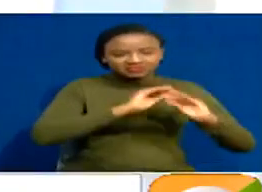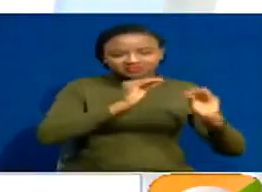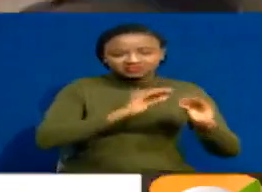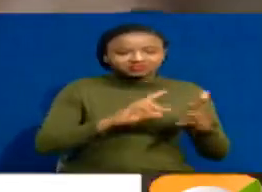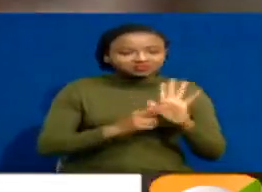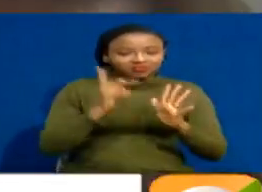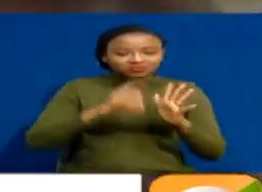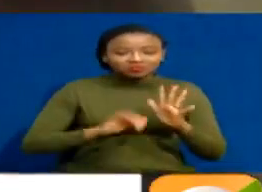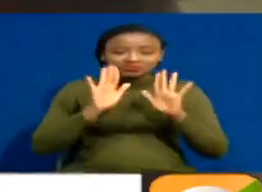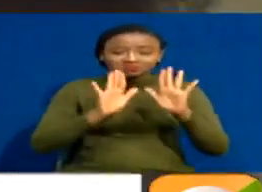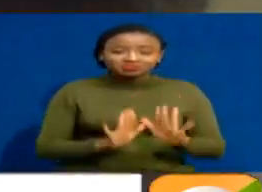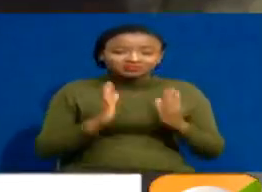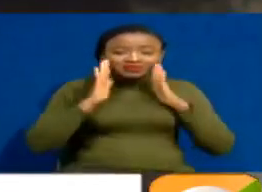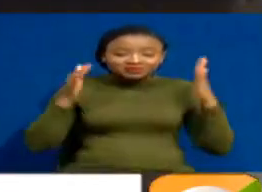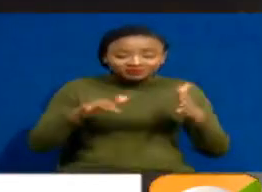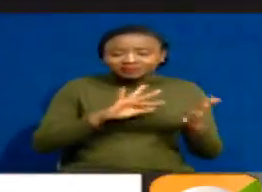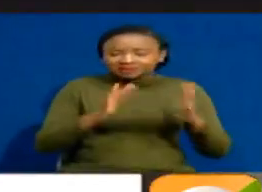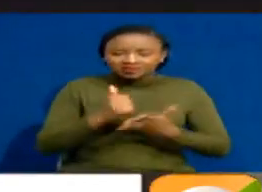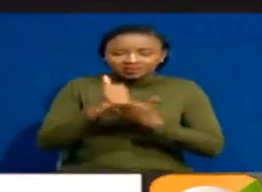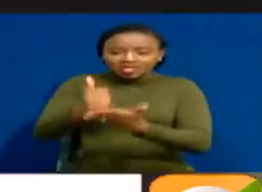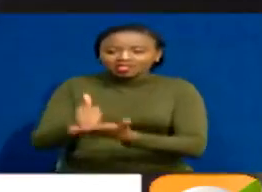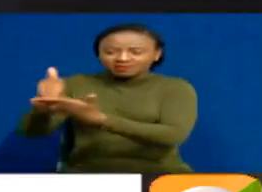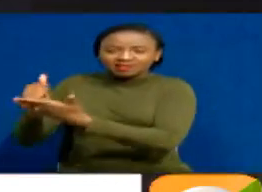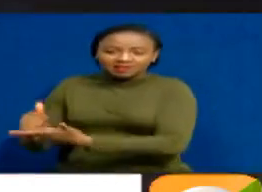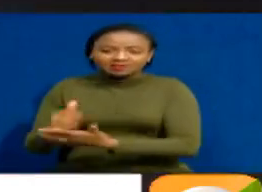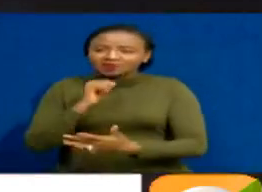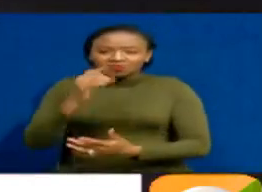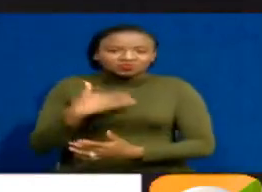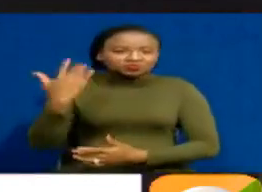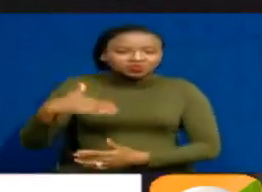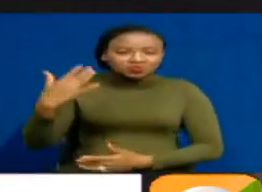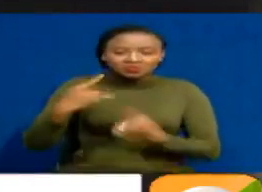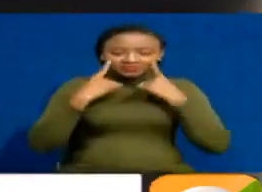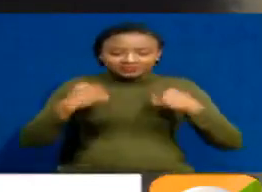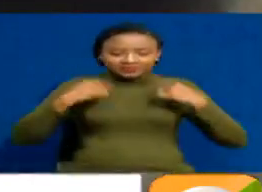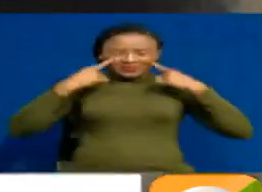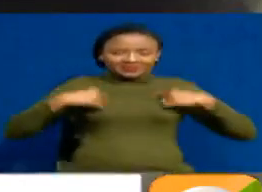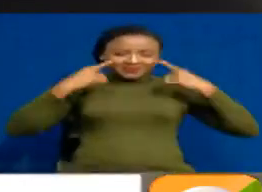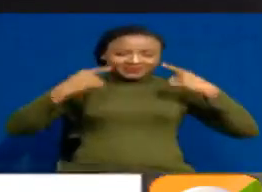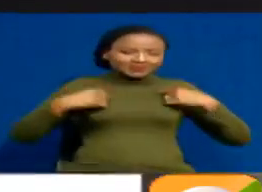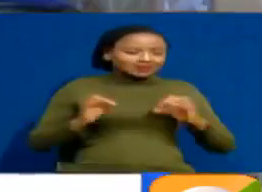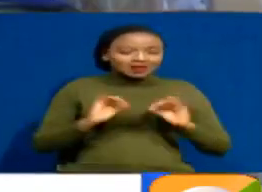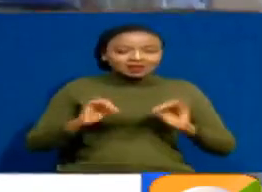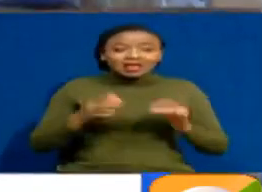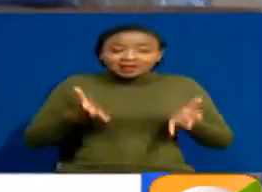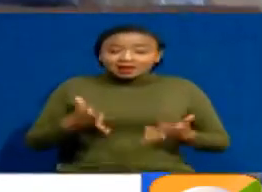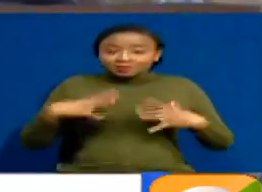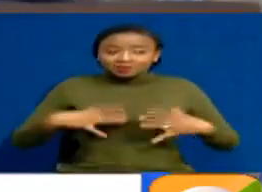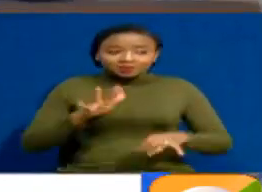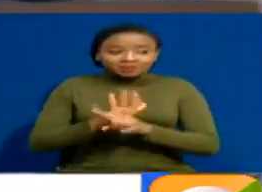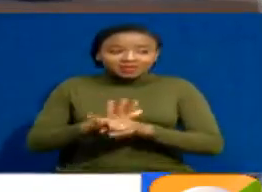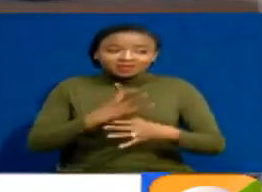it's all about me, it's all about kila kitu, it's me and I. At least involve someone. Sasa watu wako na depression